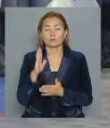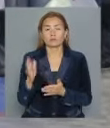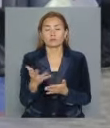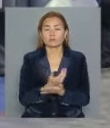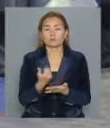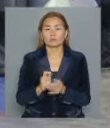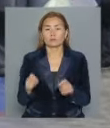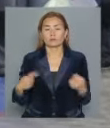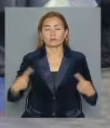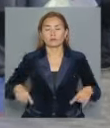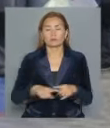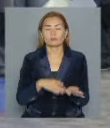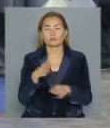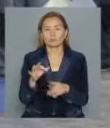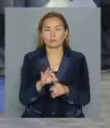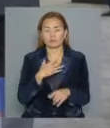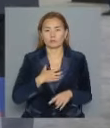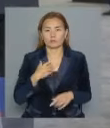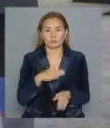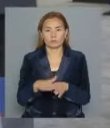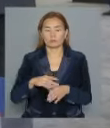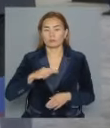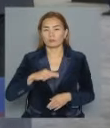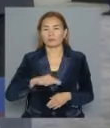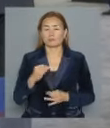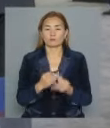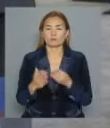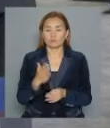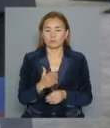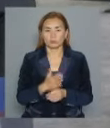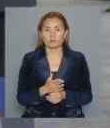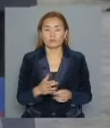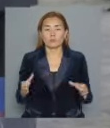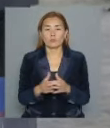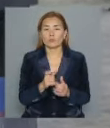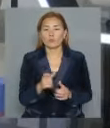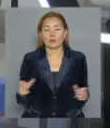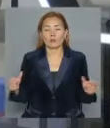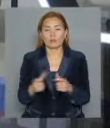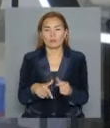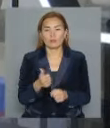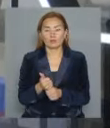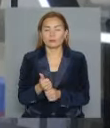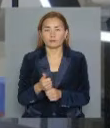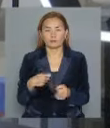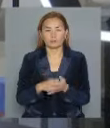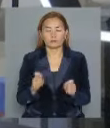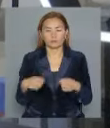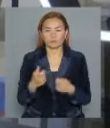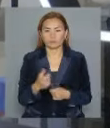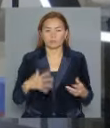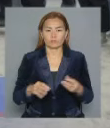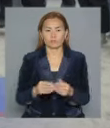Табыстау барысында партияның алға қойған маңызды міндеттерін жүзеге асыру барысы талқыланды. Партия өкілдері мен компания басшылары билеттер табысталған